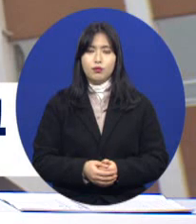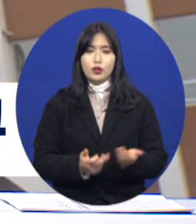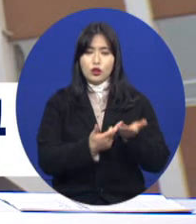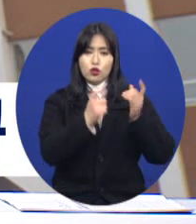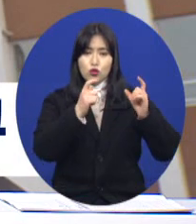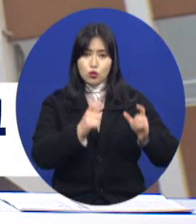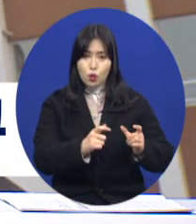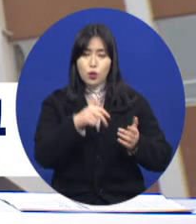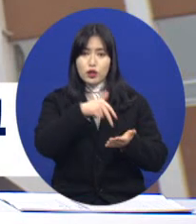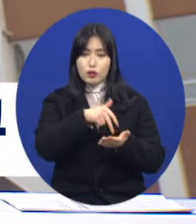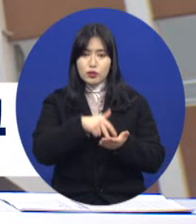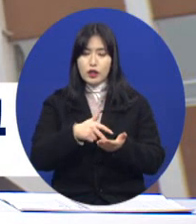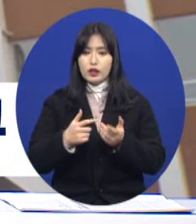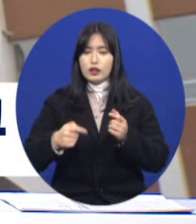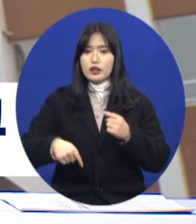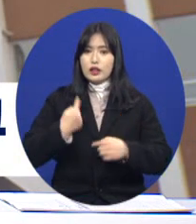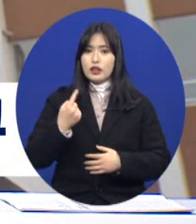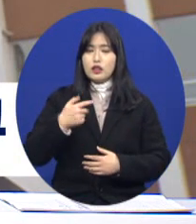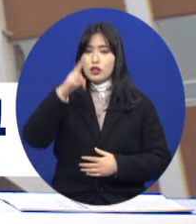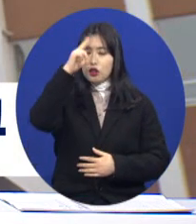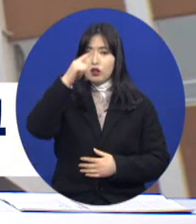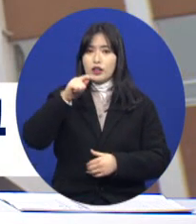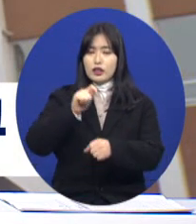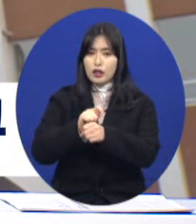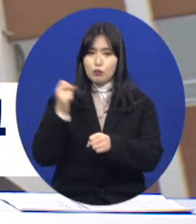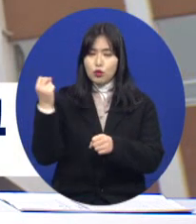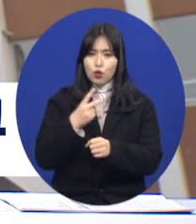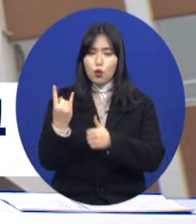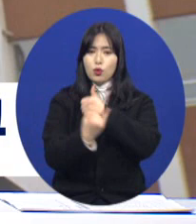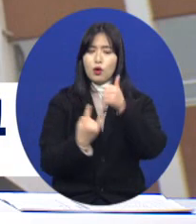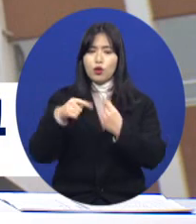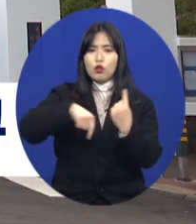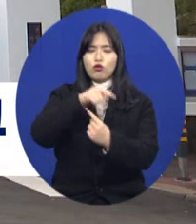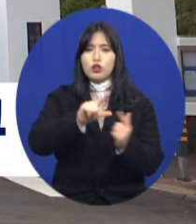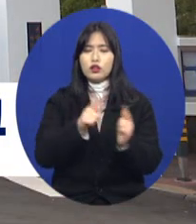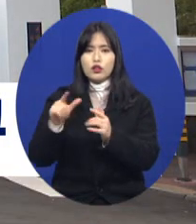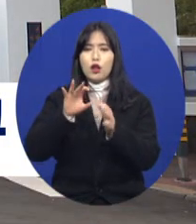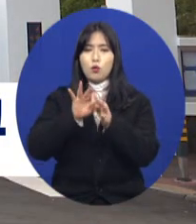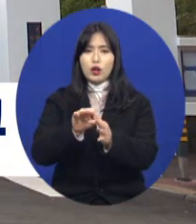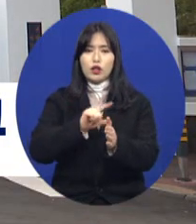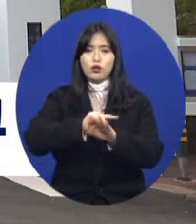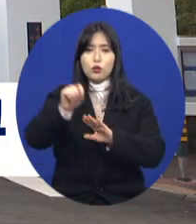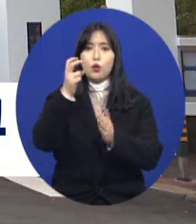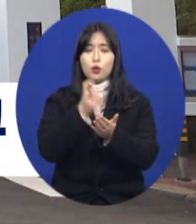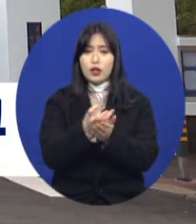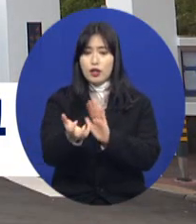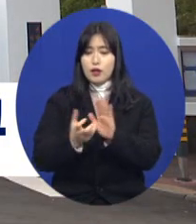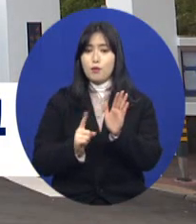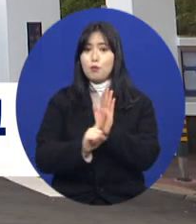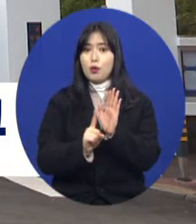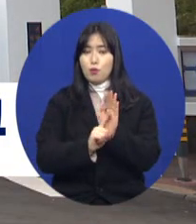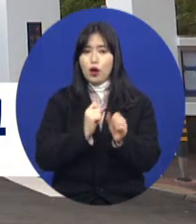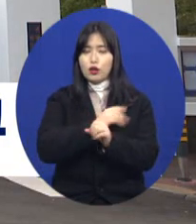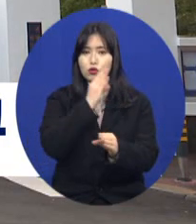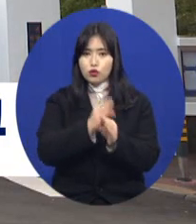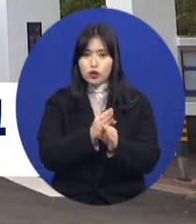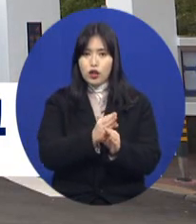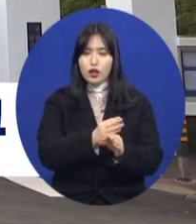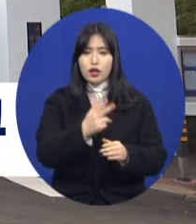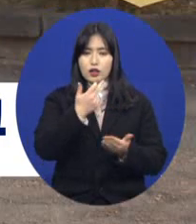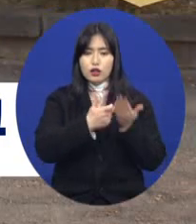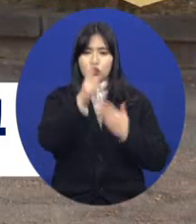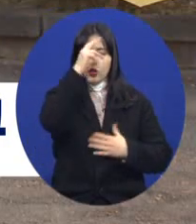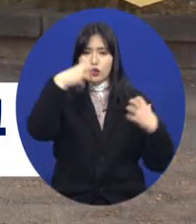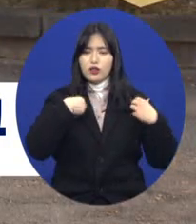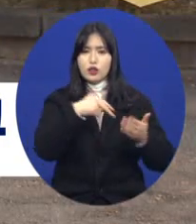제주도가 제주도 자체 경찰 사무와 자체 경찰 위원회 운영 등에 관한 조례 를 입법예고한 가운데 제주 경찰청이